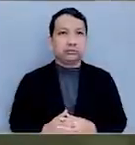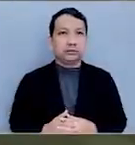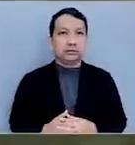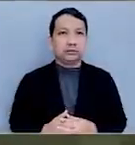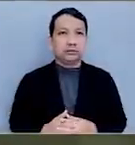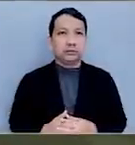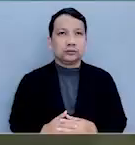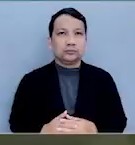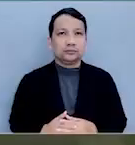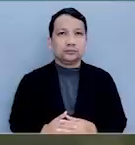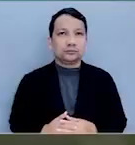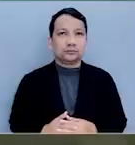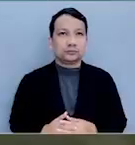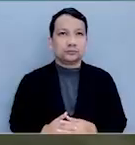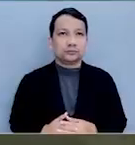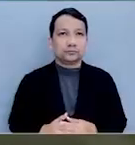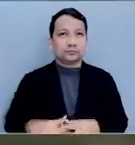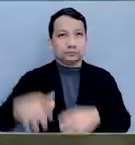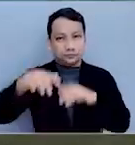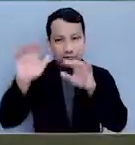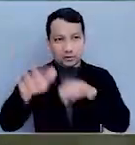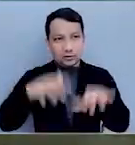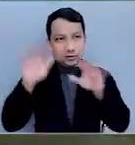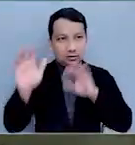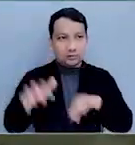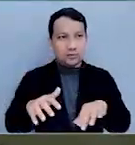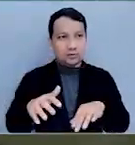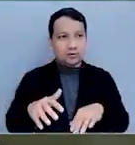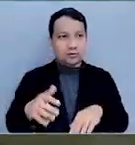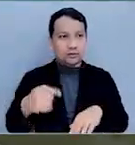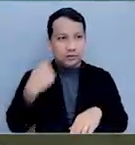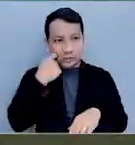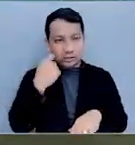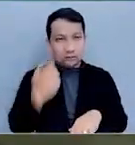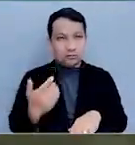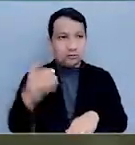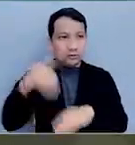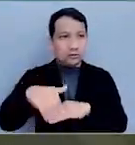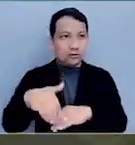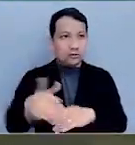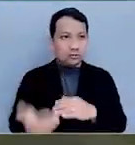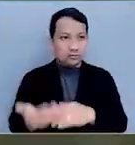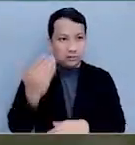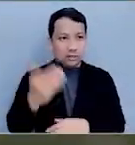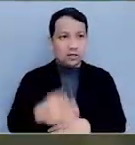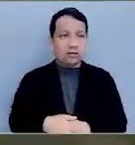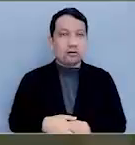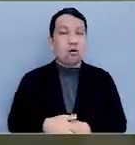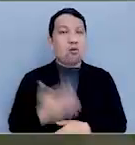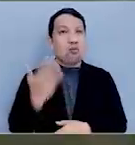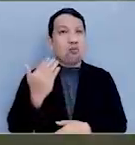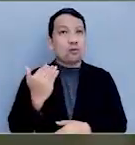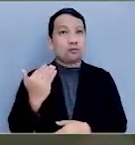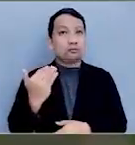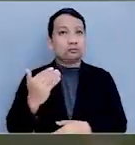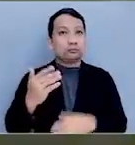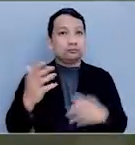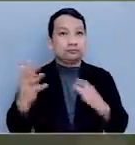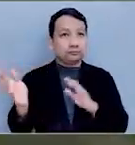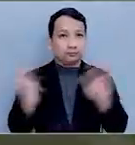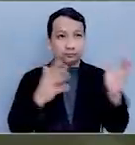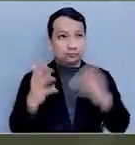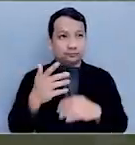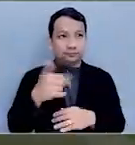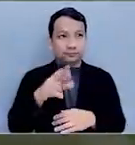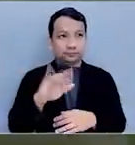Jester, Gretchen, pabugsubugsong ulan ang nararanasan na simula kanilang hating gabi hanggang kaninang umaga. Ito ay epekto pa rin na paghahatak ng bagyong